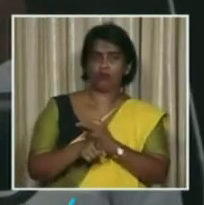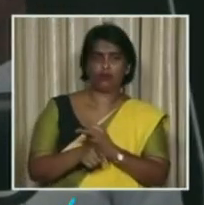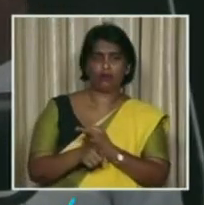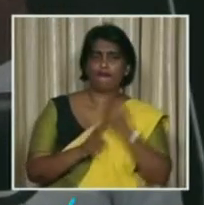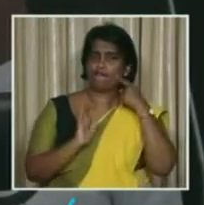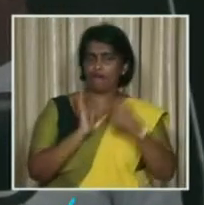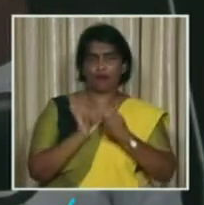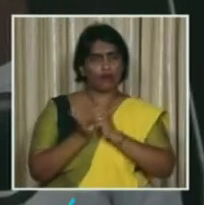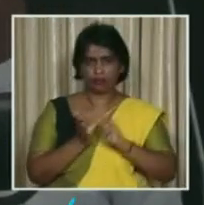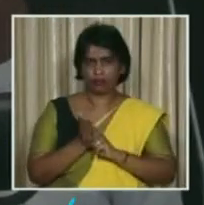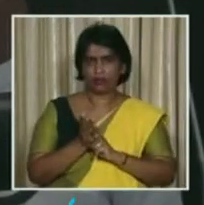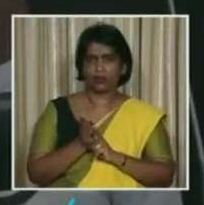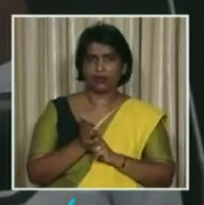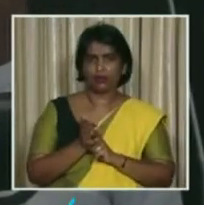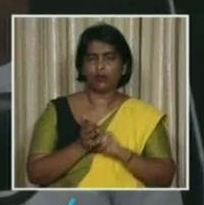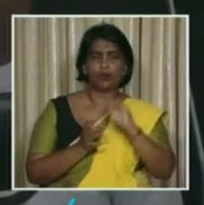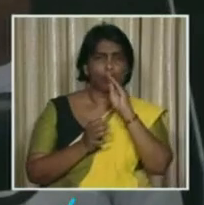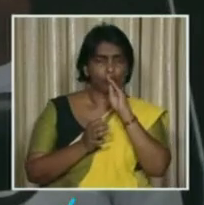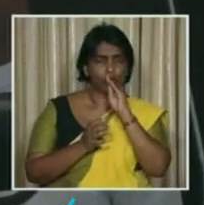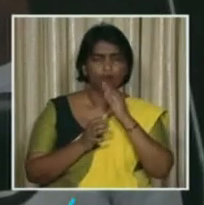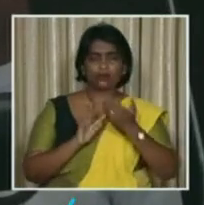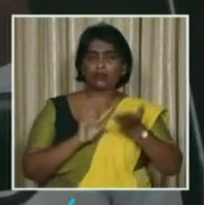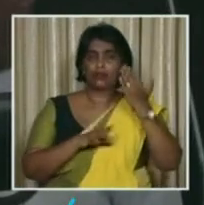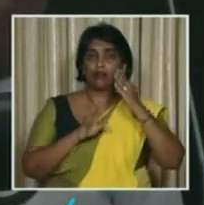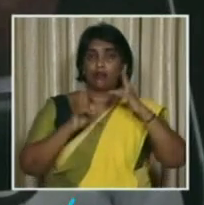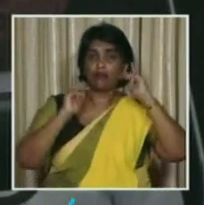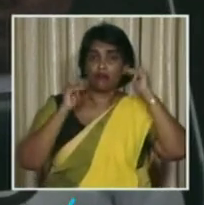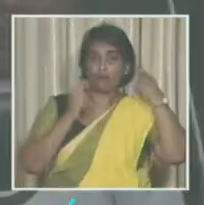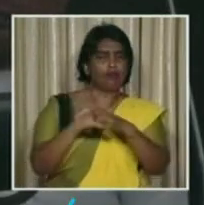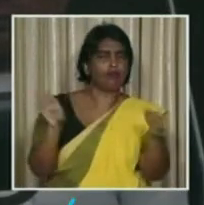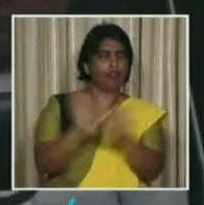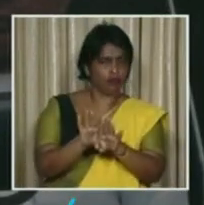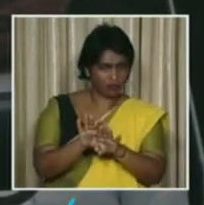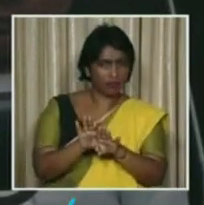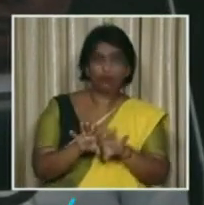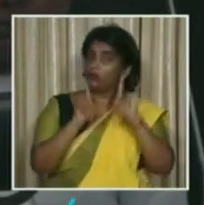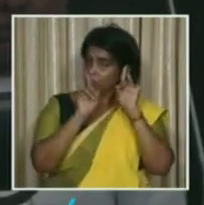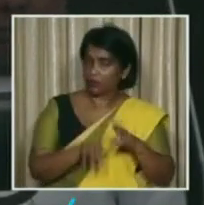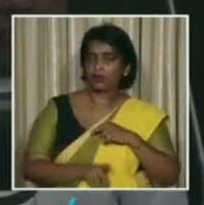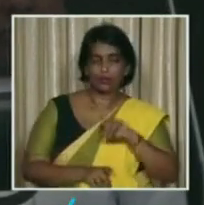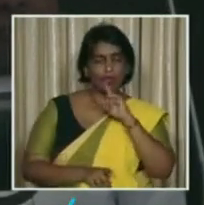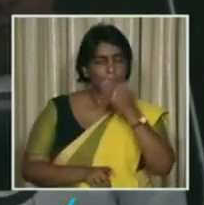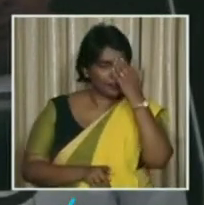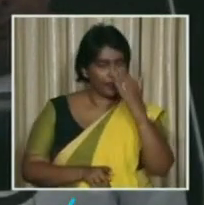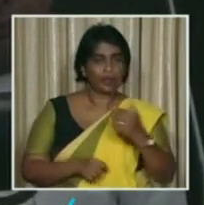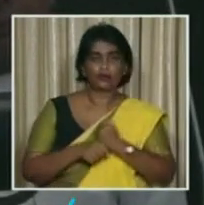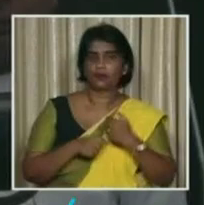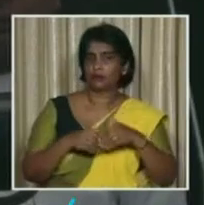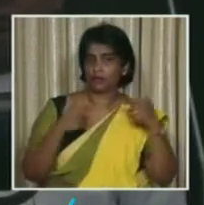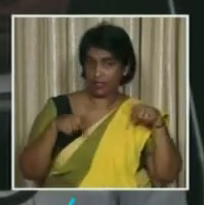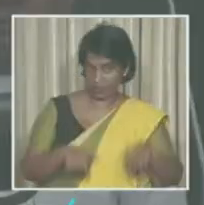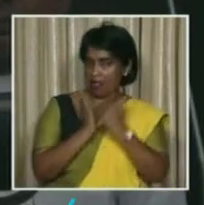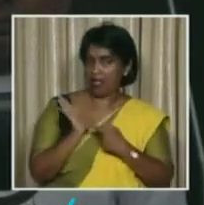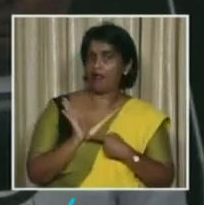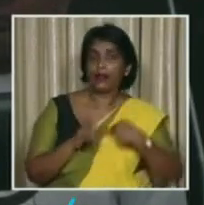විභාග වලට ලියන්න වෙනවයි කියන්නේ එක්තරා බමුණු කුලයක දරුවන්ට විතරක් මේක ඉඩ හදනවයි කියන්නේ. ඒ නිසා අපි කියන්නේ කරුණාකරලා මේ ගැසට් එක අද න්‍යාය